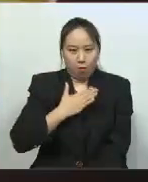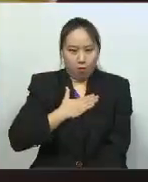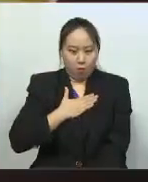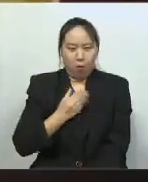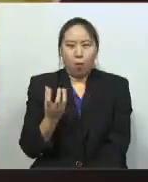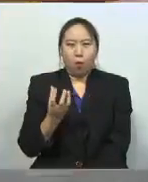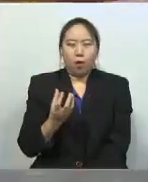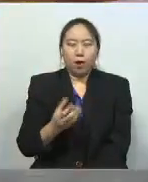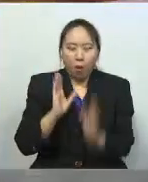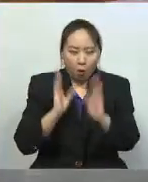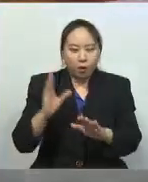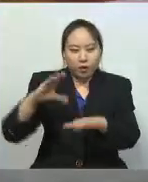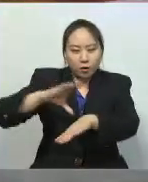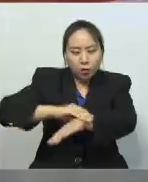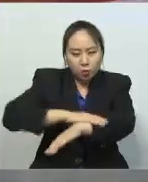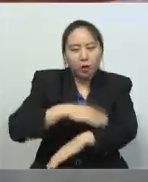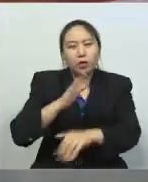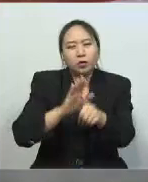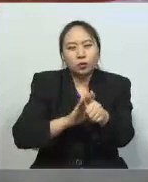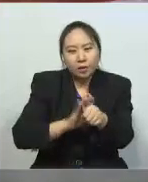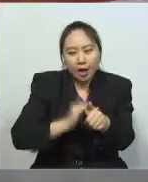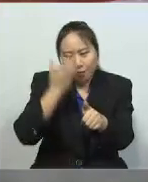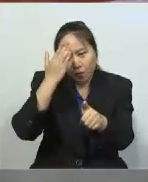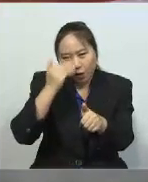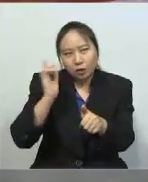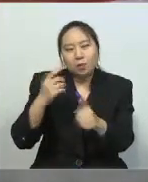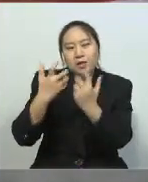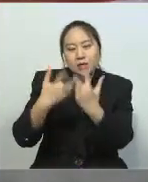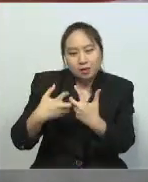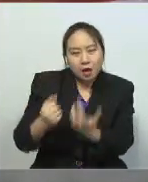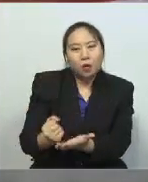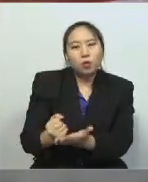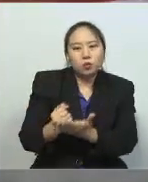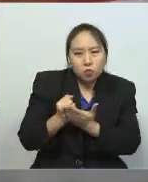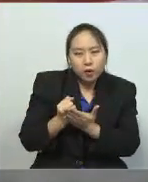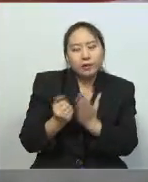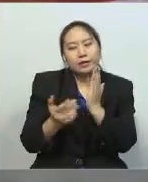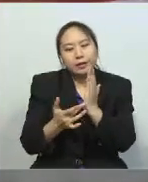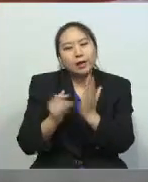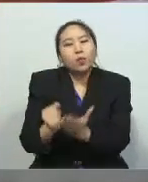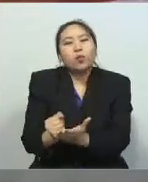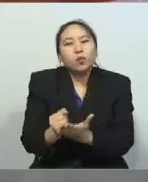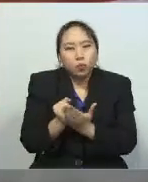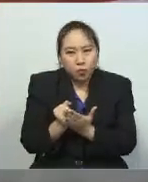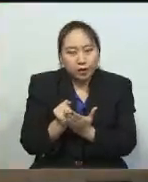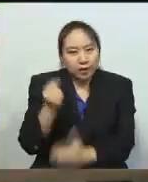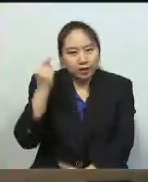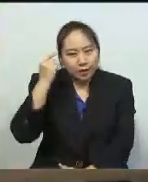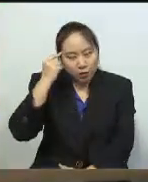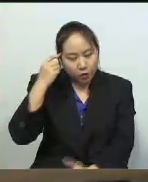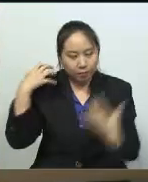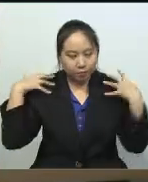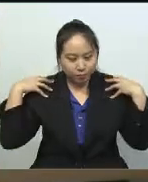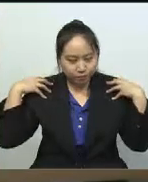เวลาไปนวดเนี่ยสงสารคนนวด แต่ เก ิ ดม ี เคร ื่อง ต้องมีแบบเครื่องมือแบบนวัตกรรมไฮเทคแบบนี้นะฮะมาช่วยน่าจะช่วยคล